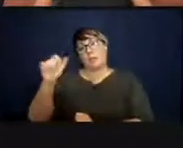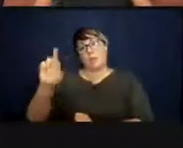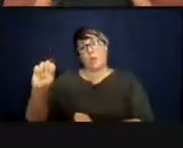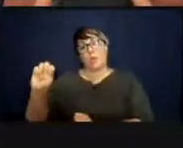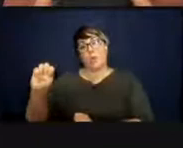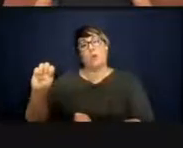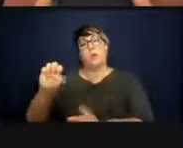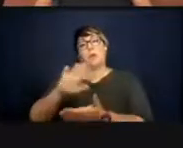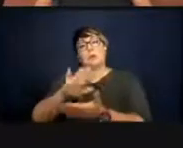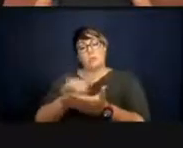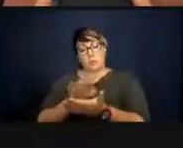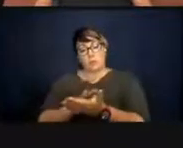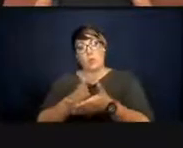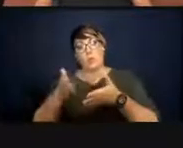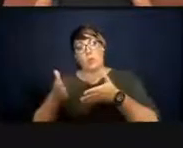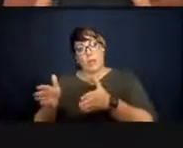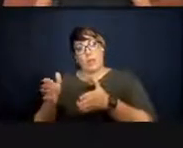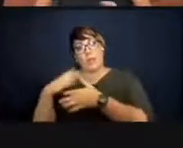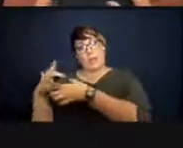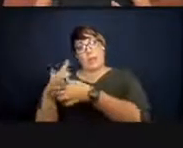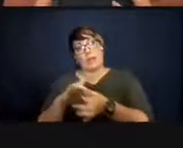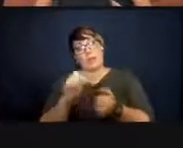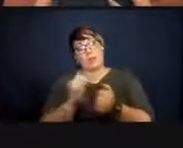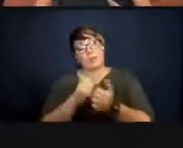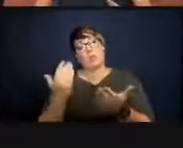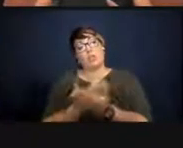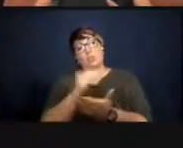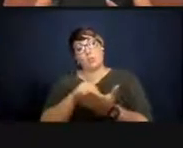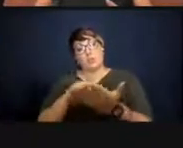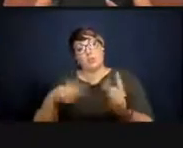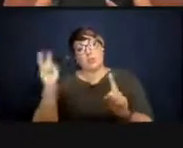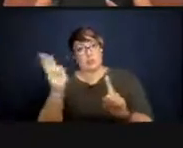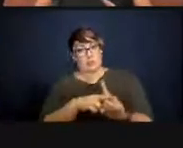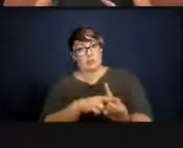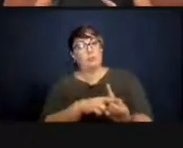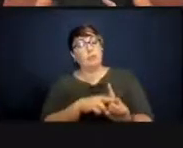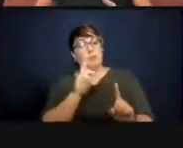yatabadilisha hali ya mambo katika JCPS.